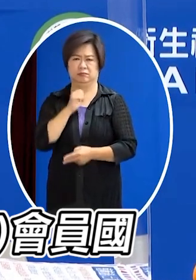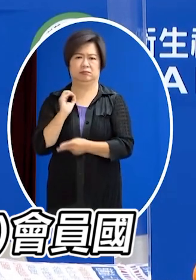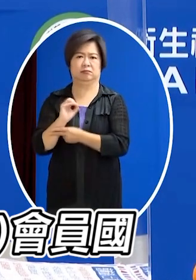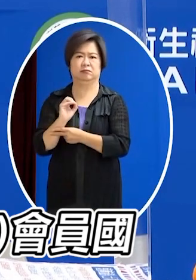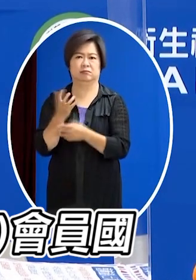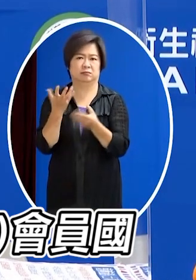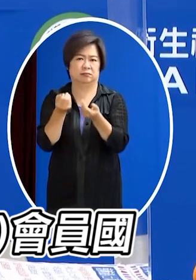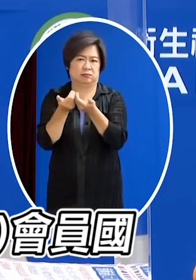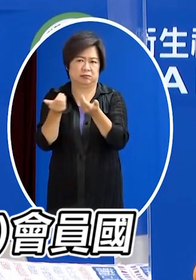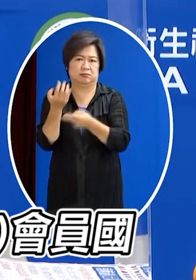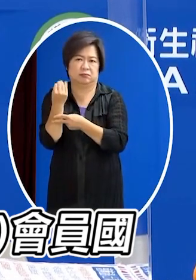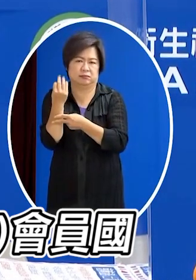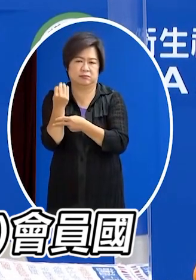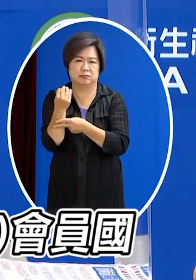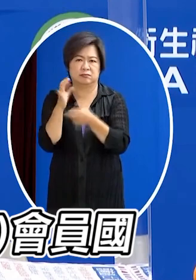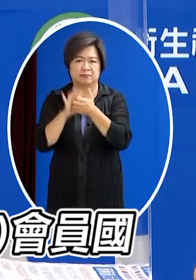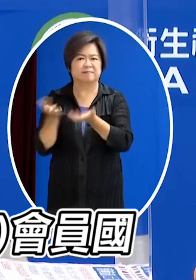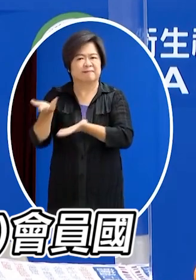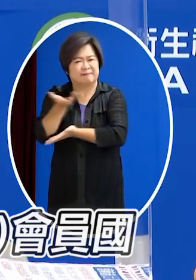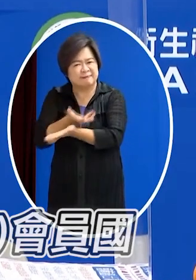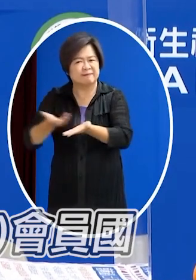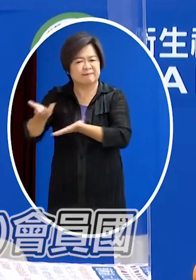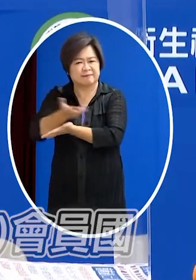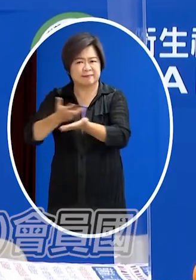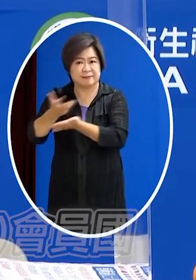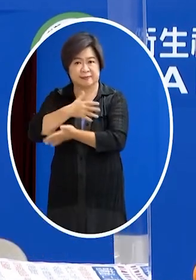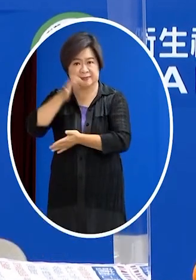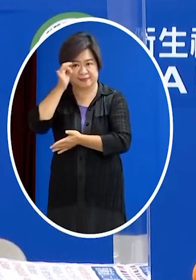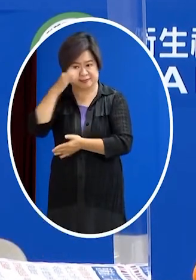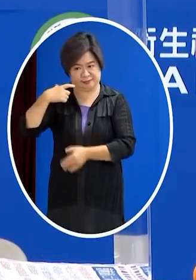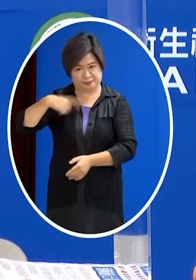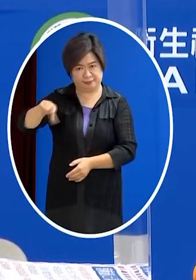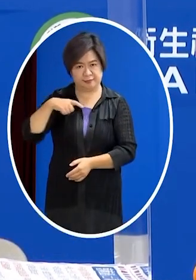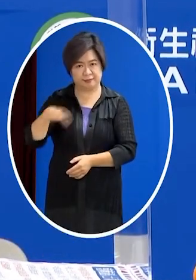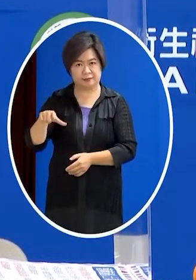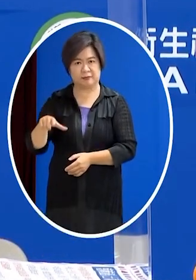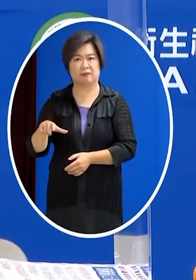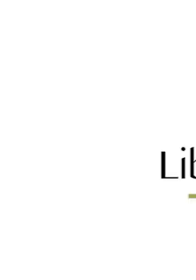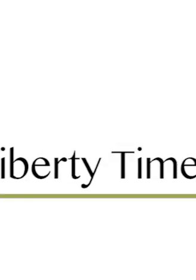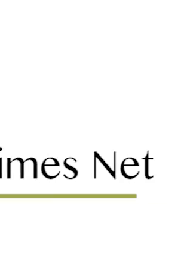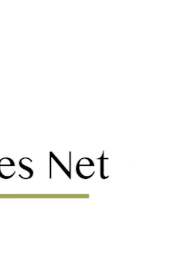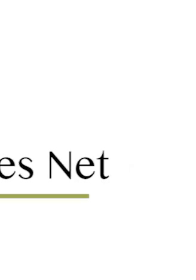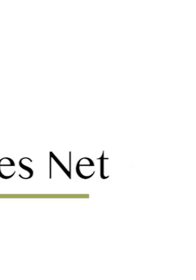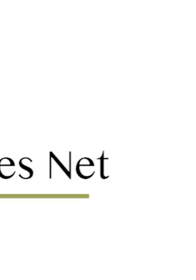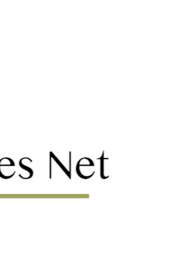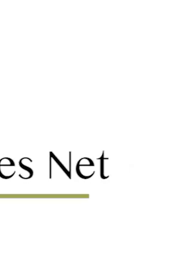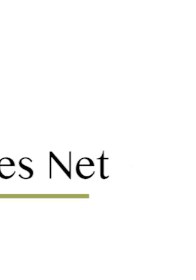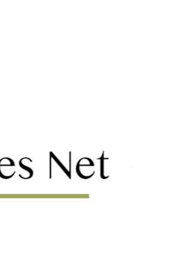我相信我们经过我们的积极沟通之后，那双方应该会有所了解，